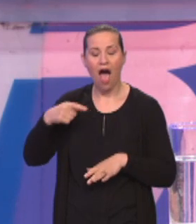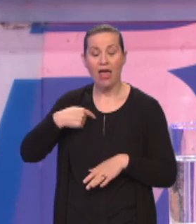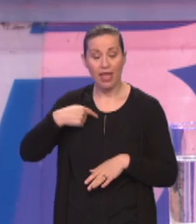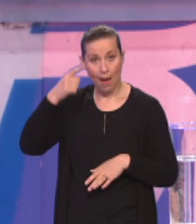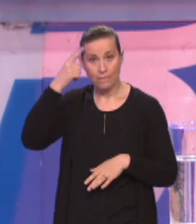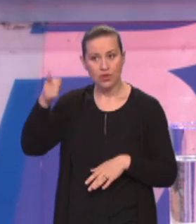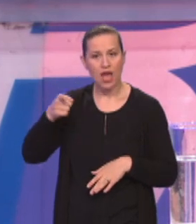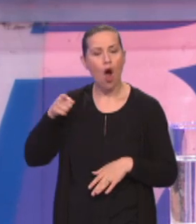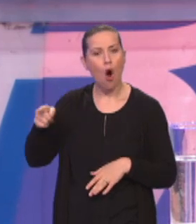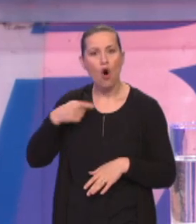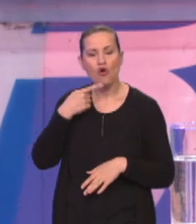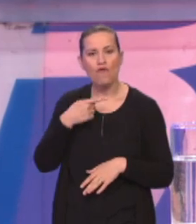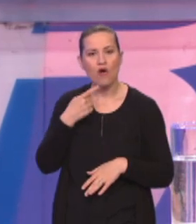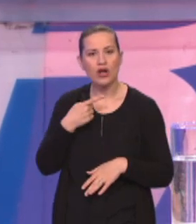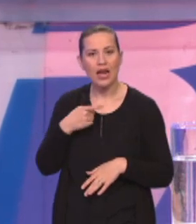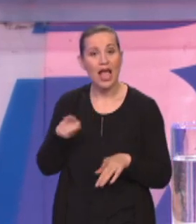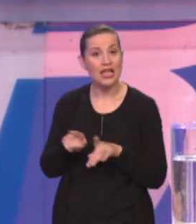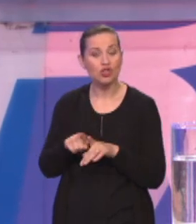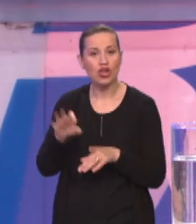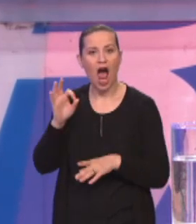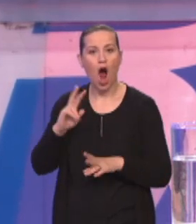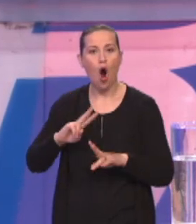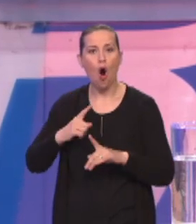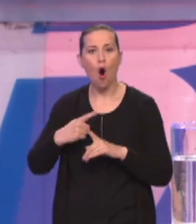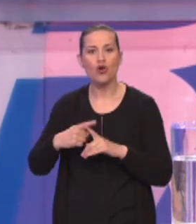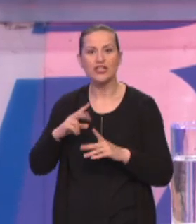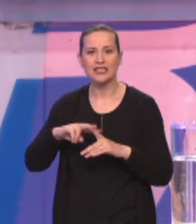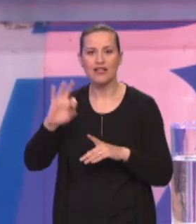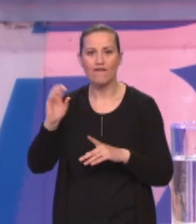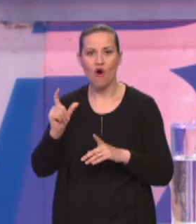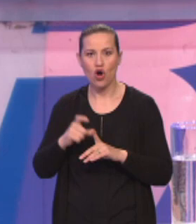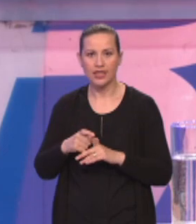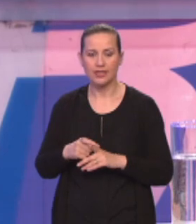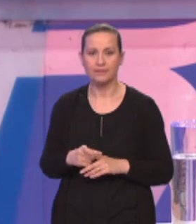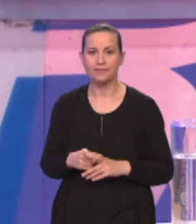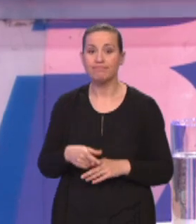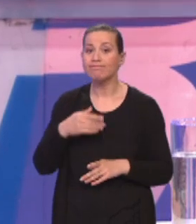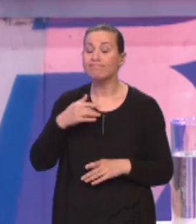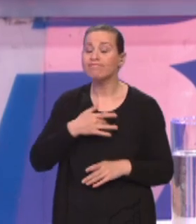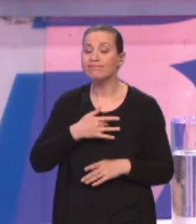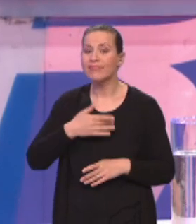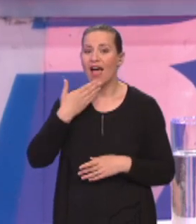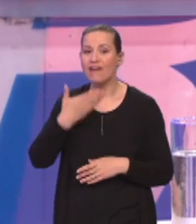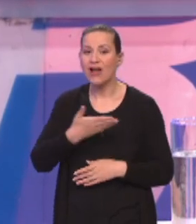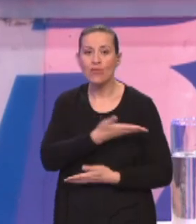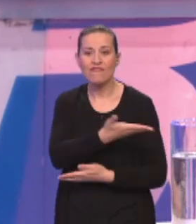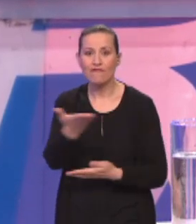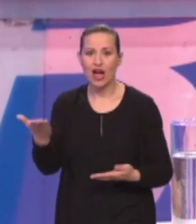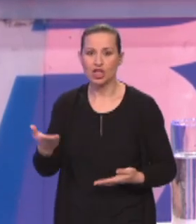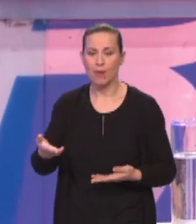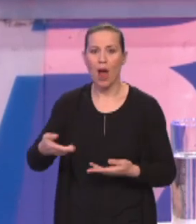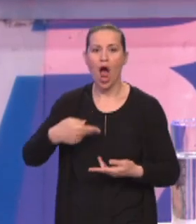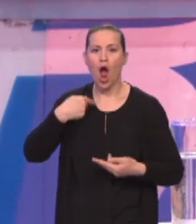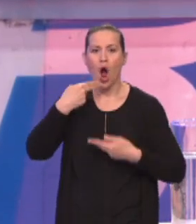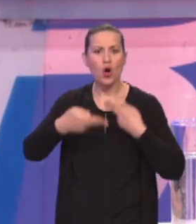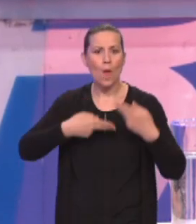riznici govorile su i na Oxfordu. Dakle, od srca zahvaljujem na svim vašim brojnim komentarima gdje